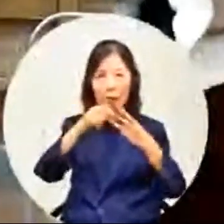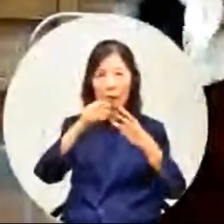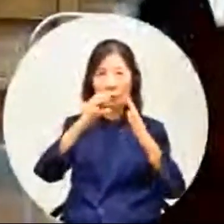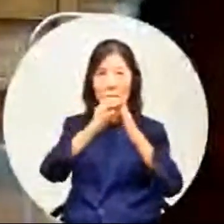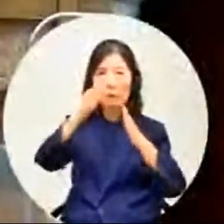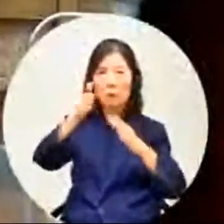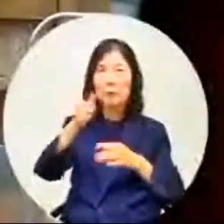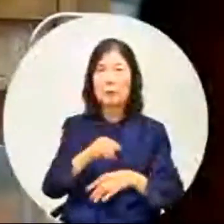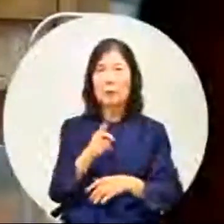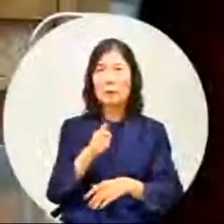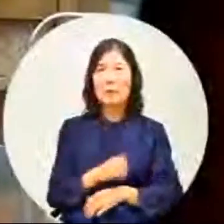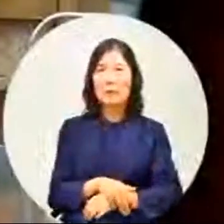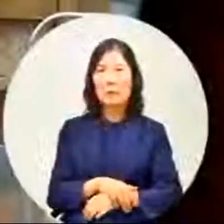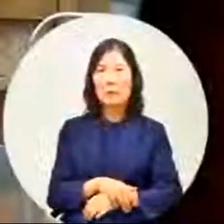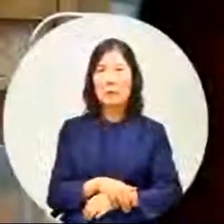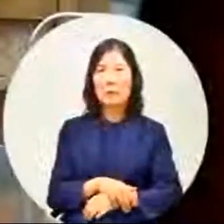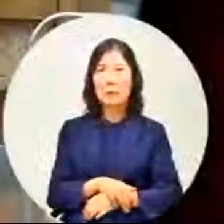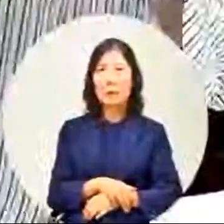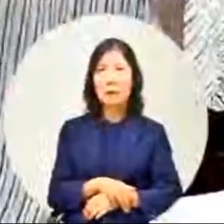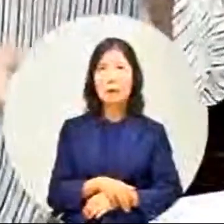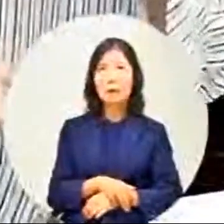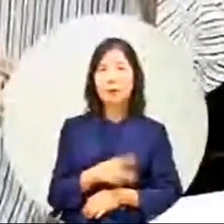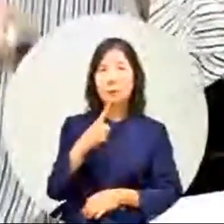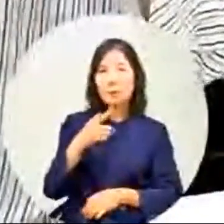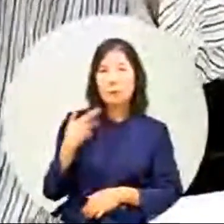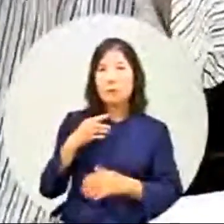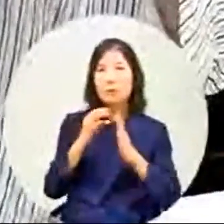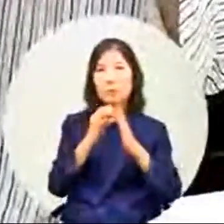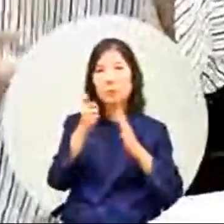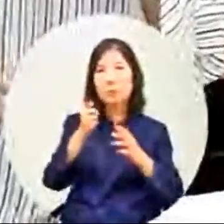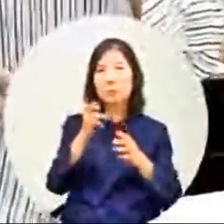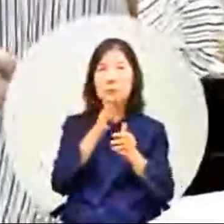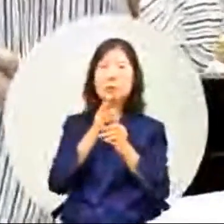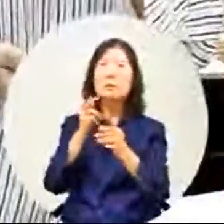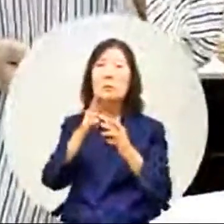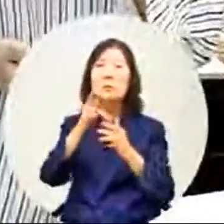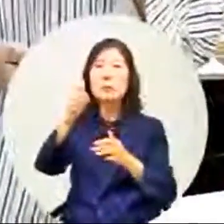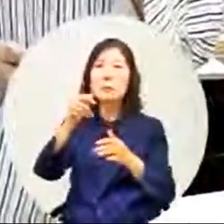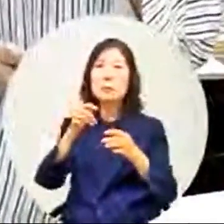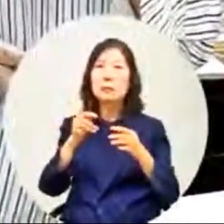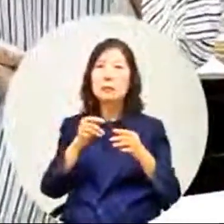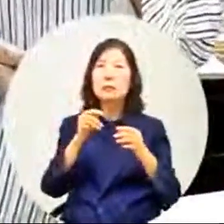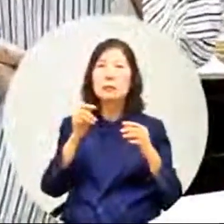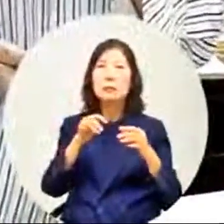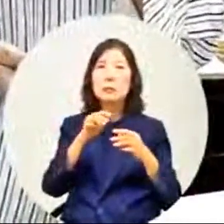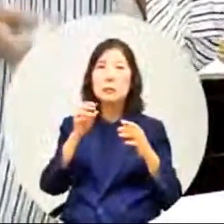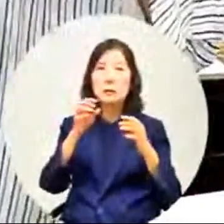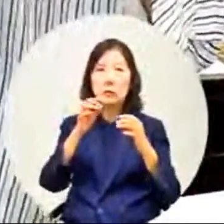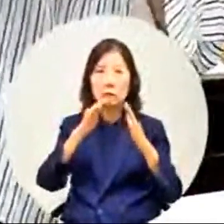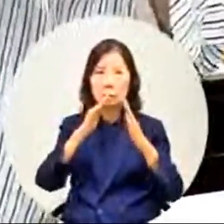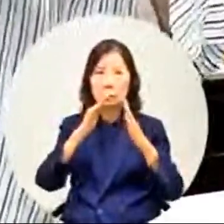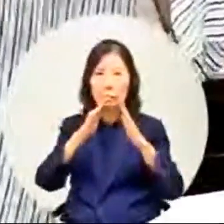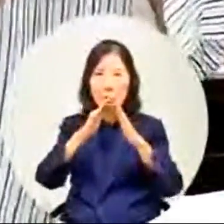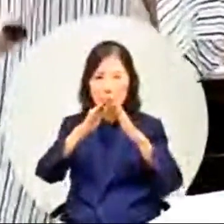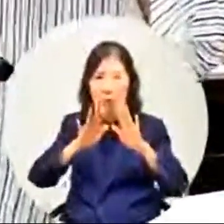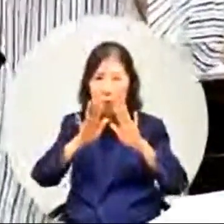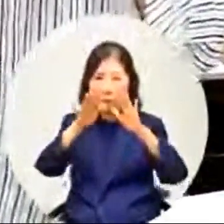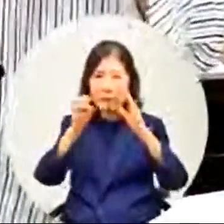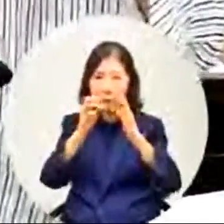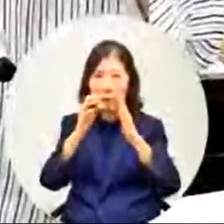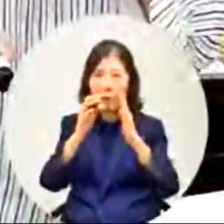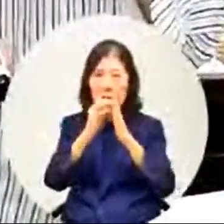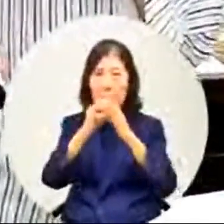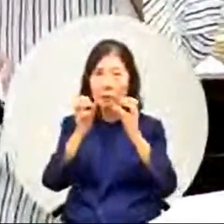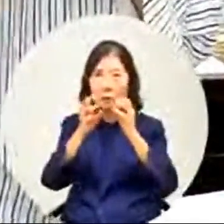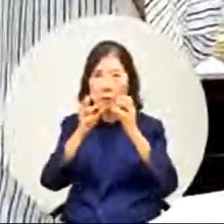谢。所以，我不知道问局长还是科长，你们有没有会都发局？局长，不然您回答